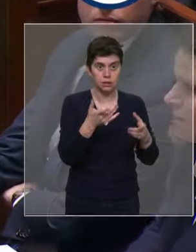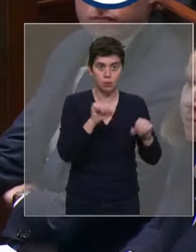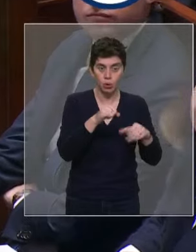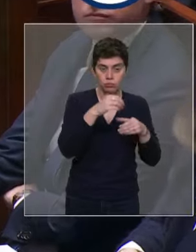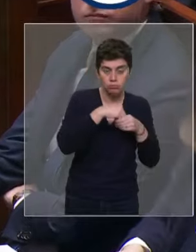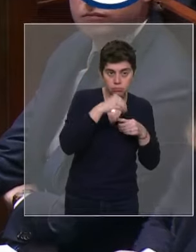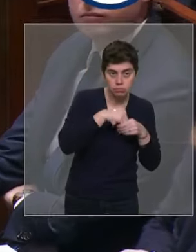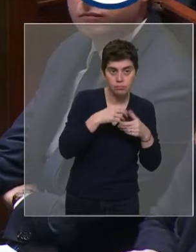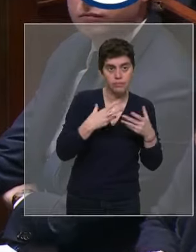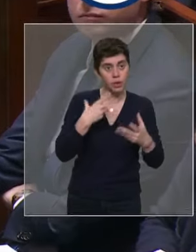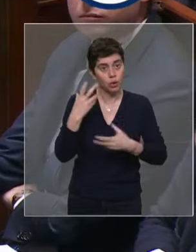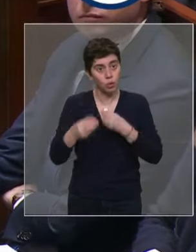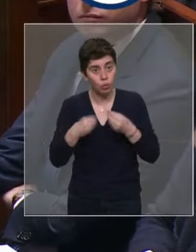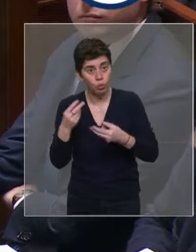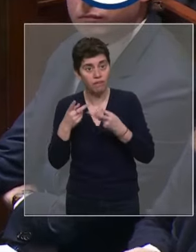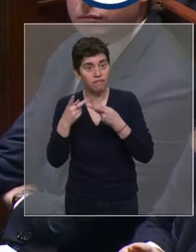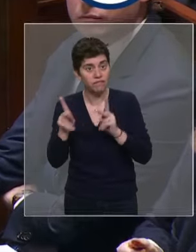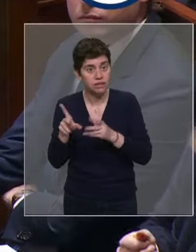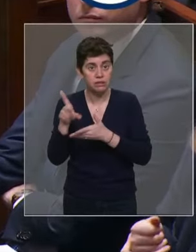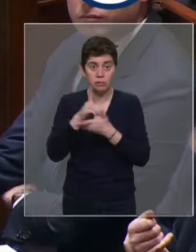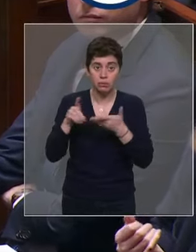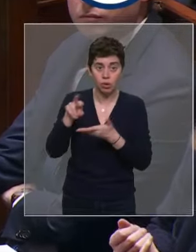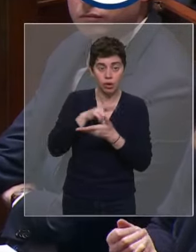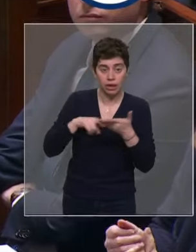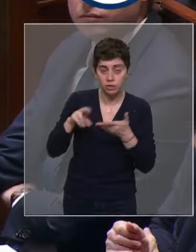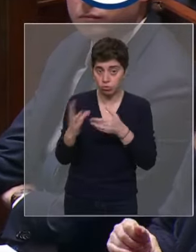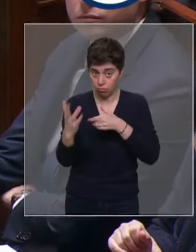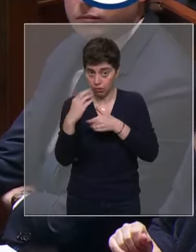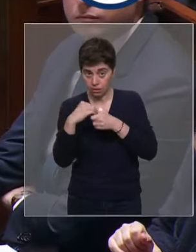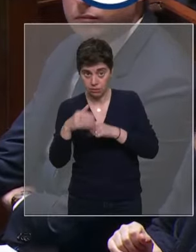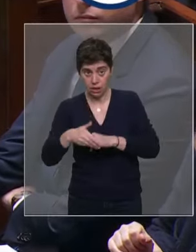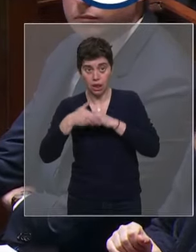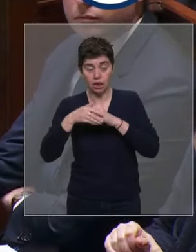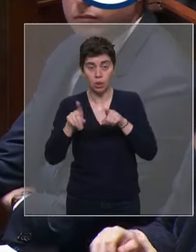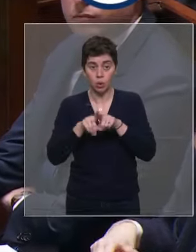participation des collectivités territoriales. Et parce que